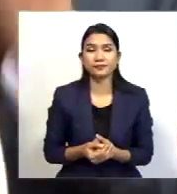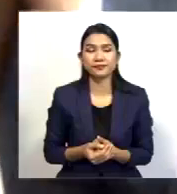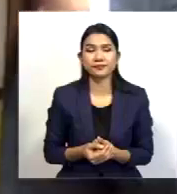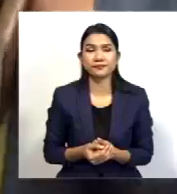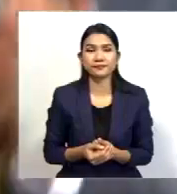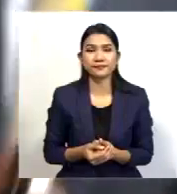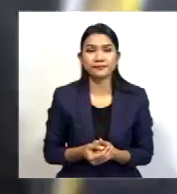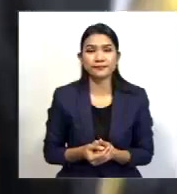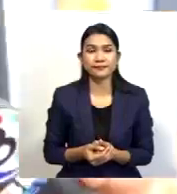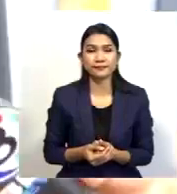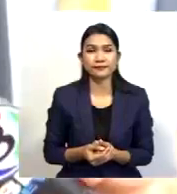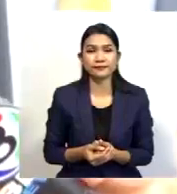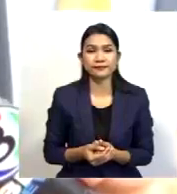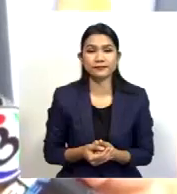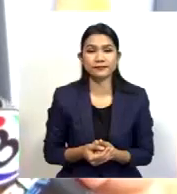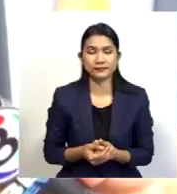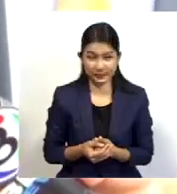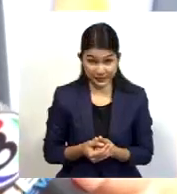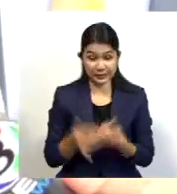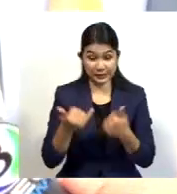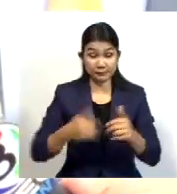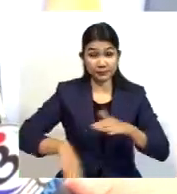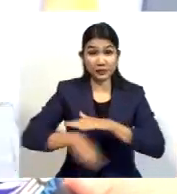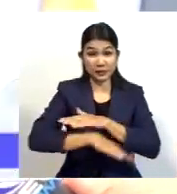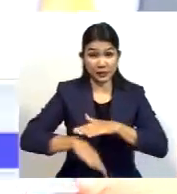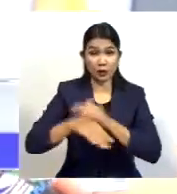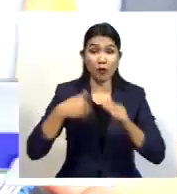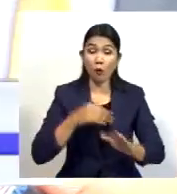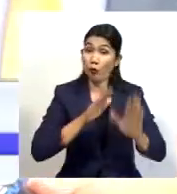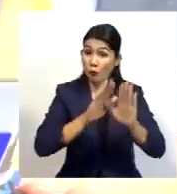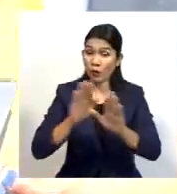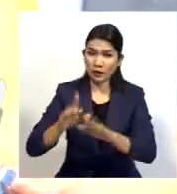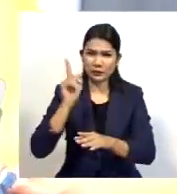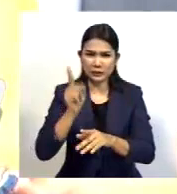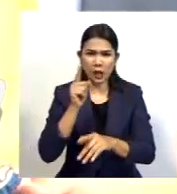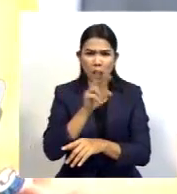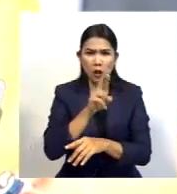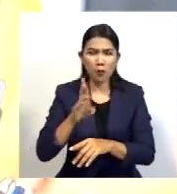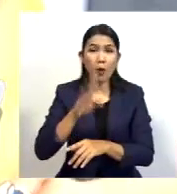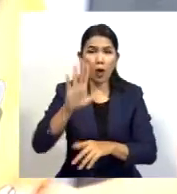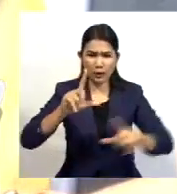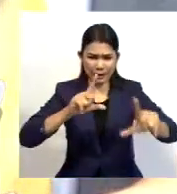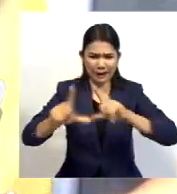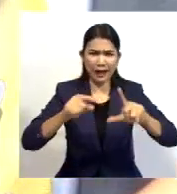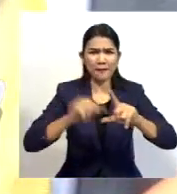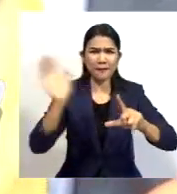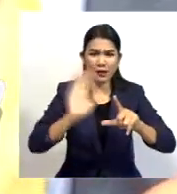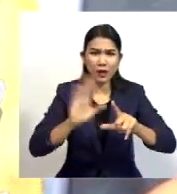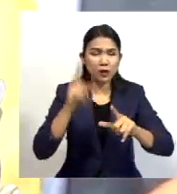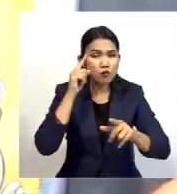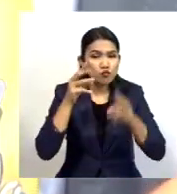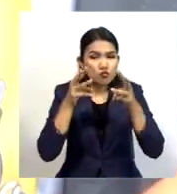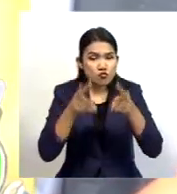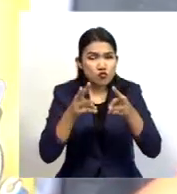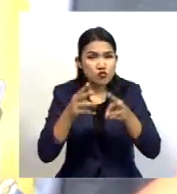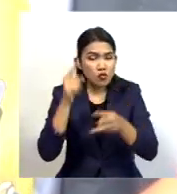อยค่ะ ในเบื้องต้นนะครับก็ฝากไปยังพี่น้องประชาชนว่าจริงๆมันไม่ใช่เป็นระบบของ LINE นะเขาก็ใช้วิธีคือตัวบ